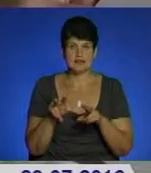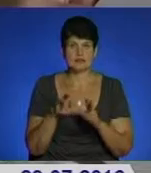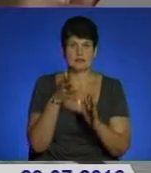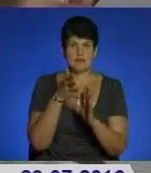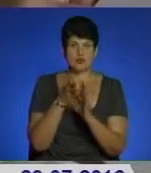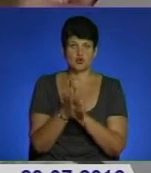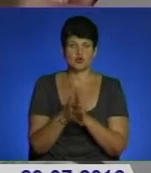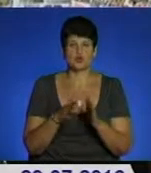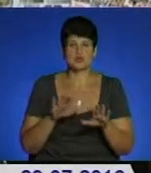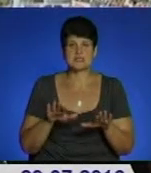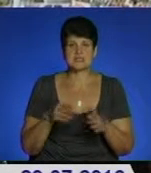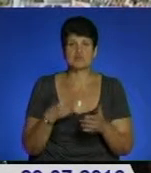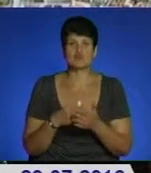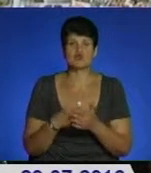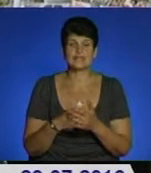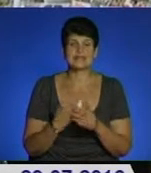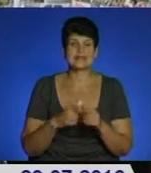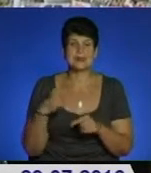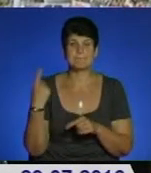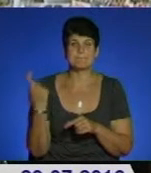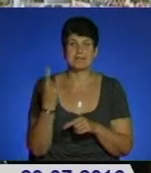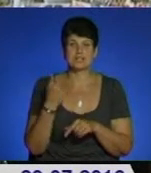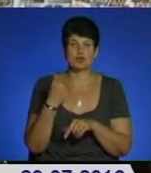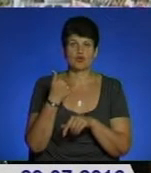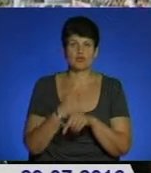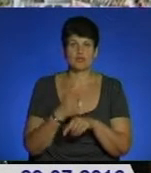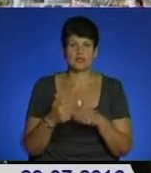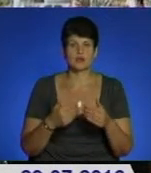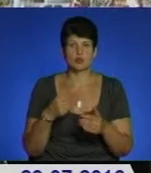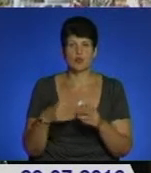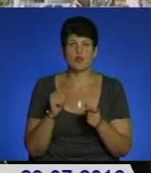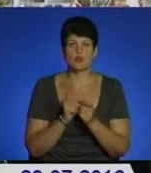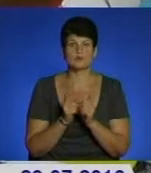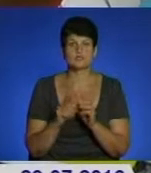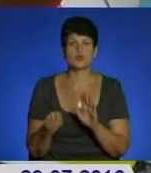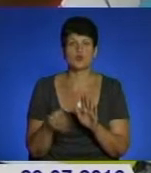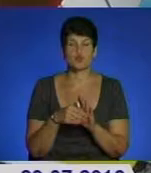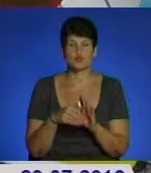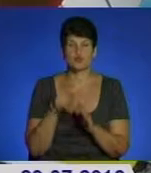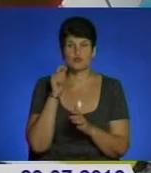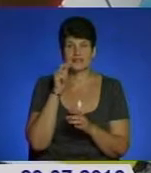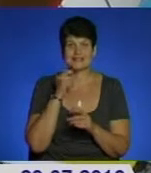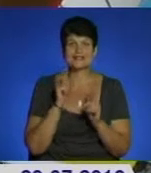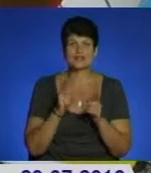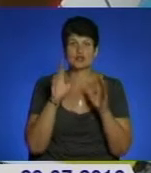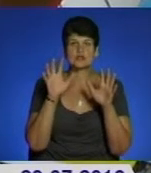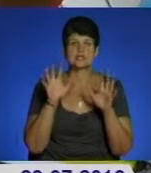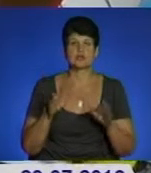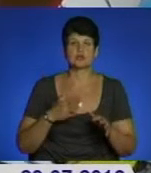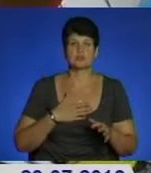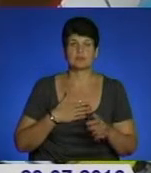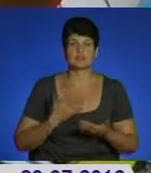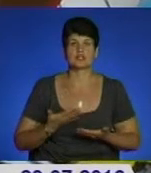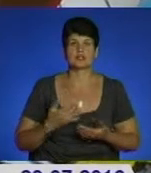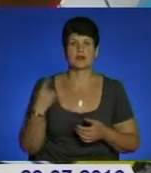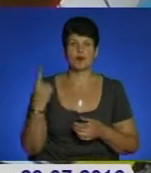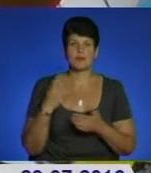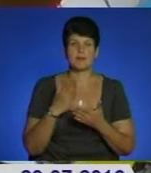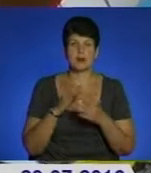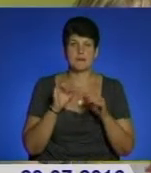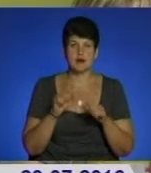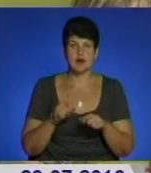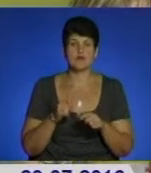місцевого бюджету. Це перший і головний крок у боротьбі з корупцією в країні. Згідно з законом, ми, як жителі області, маємо право